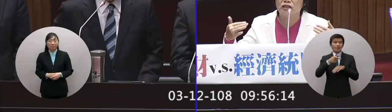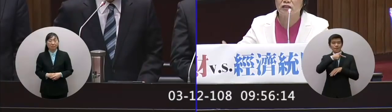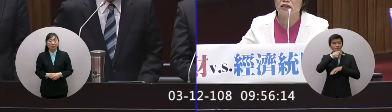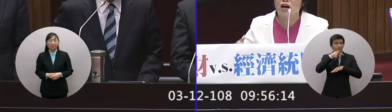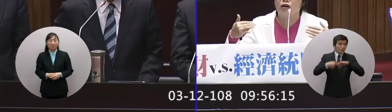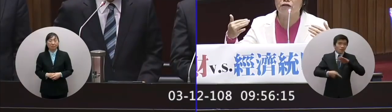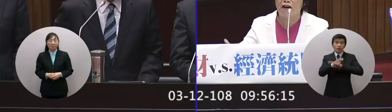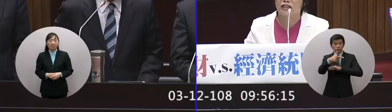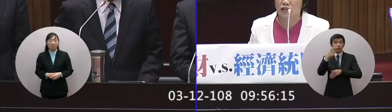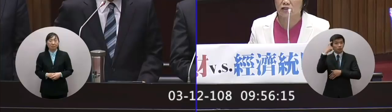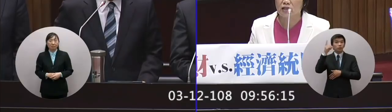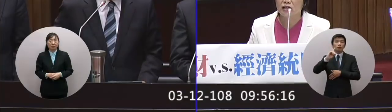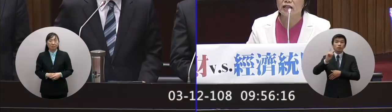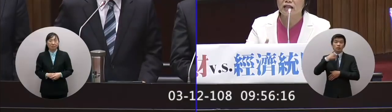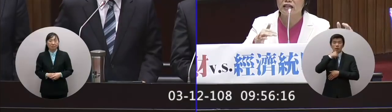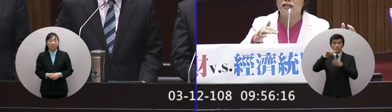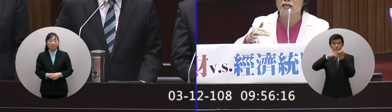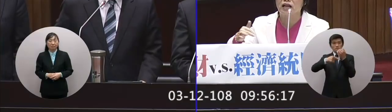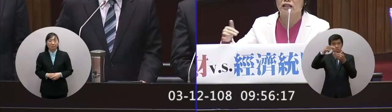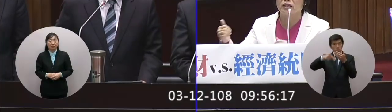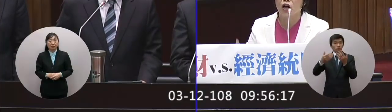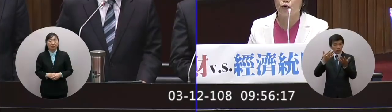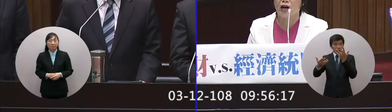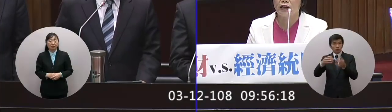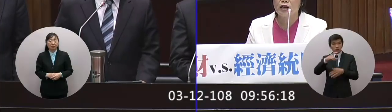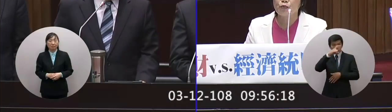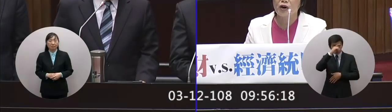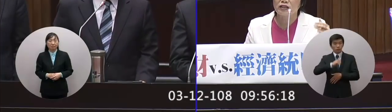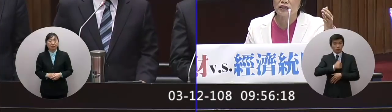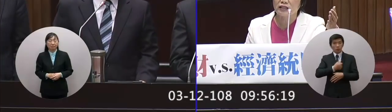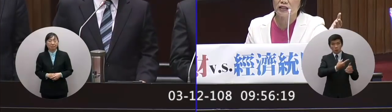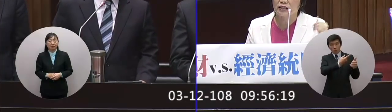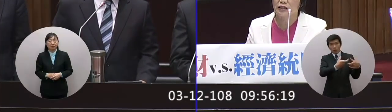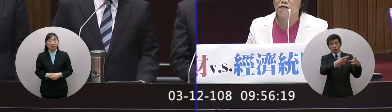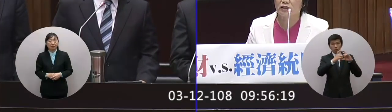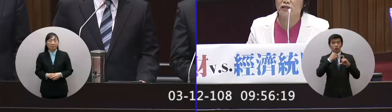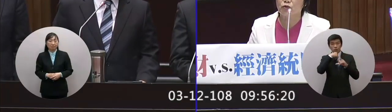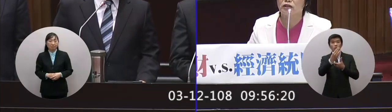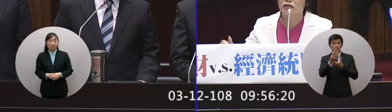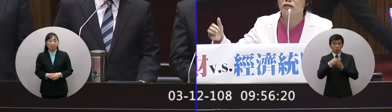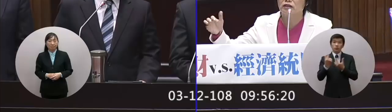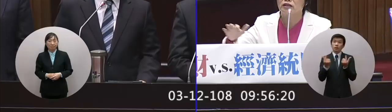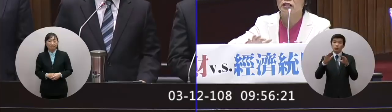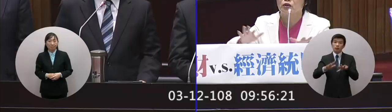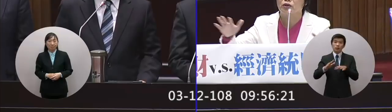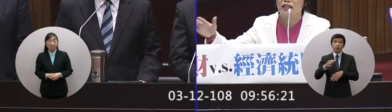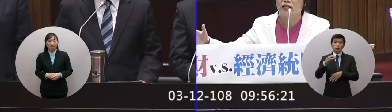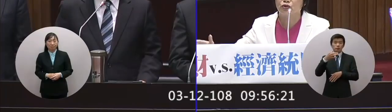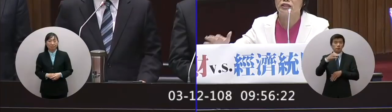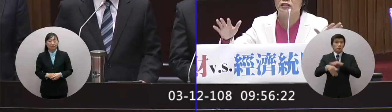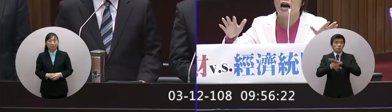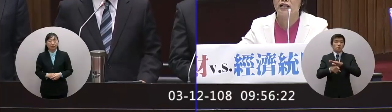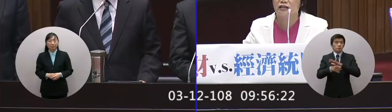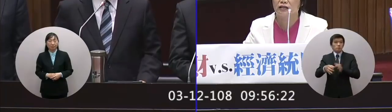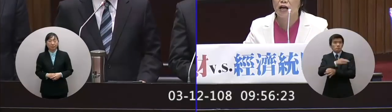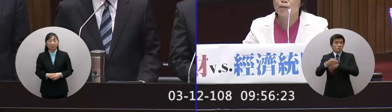们能够设置一个好的法制，可以让他正向的引导回来。不管是现在的洗钱防治，或者是世界各国在